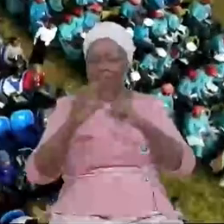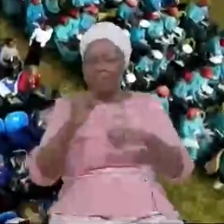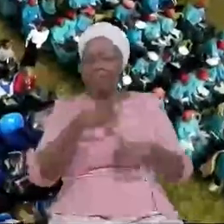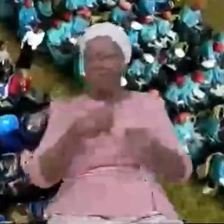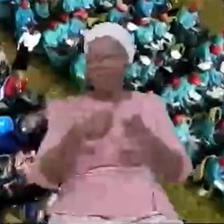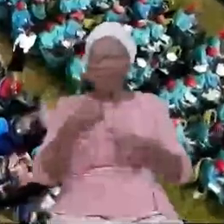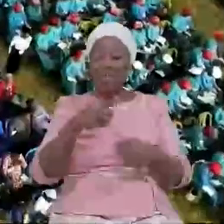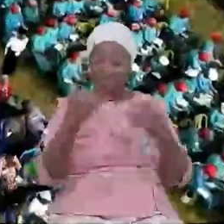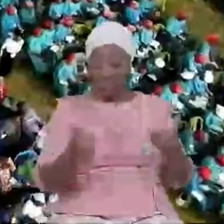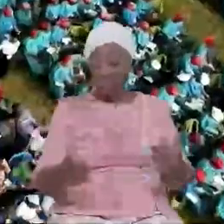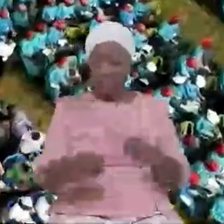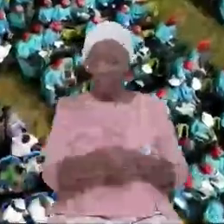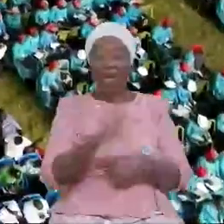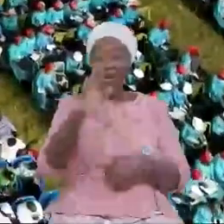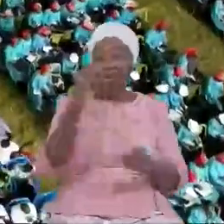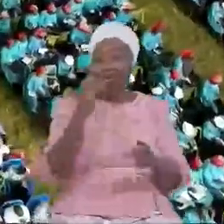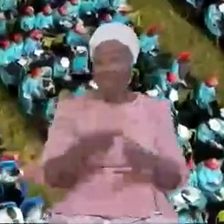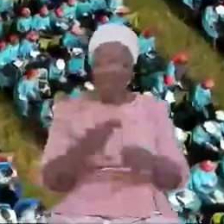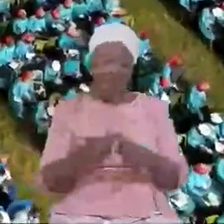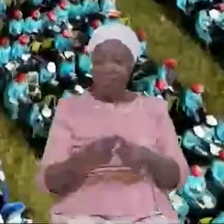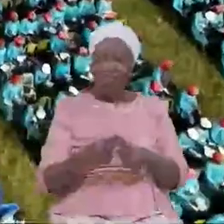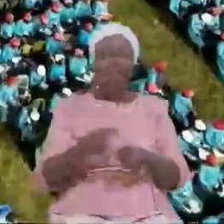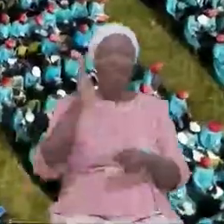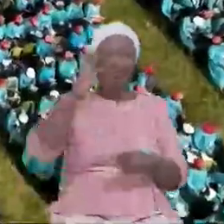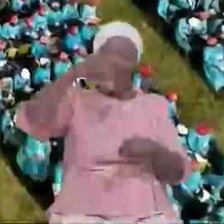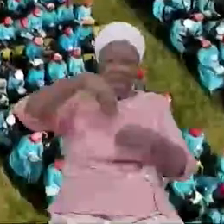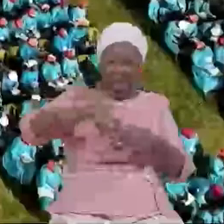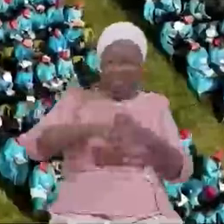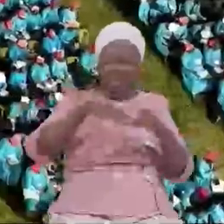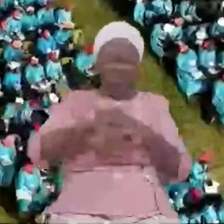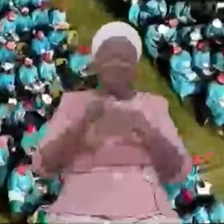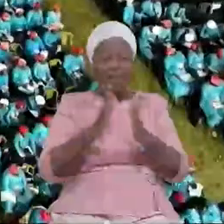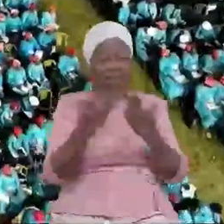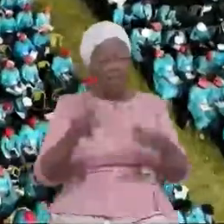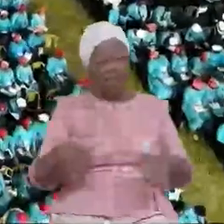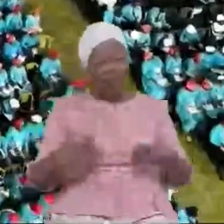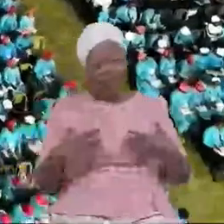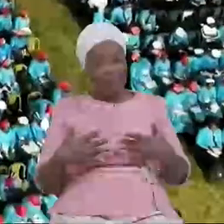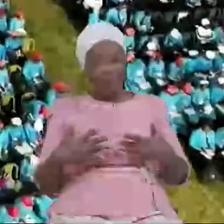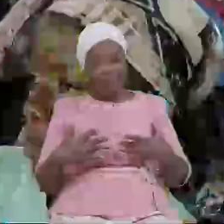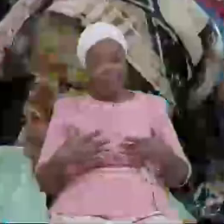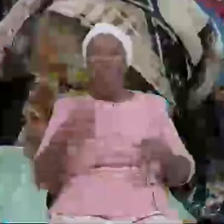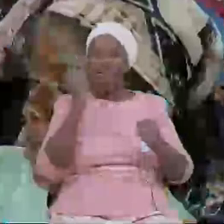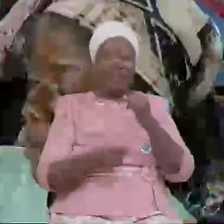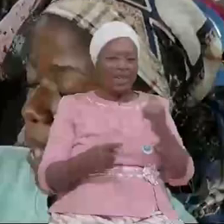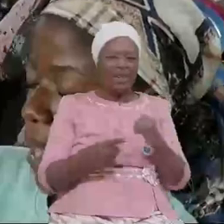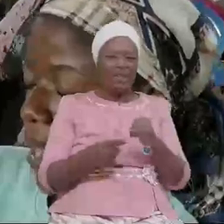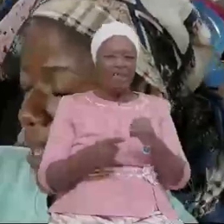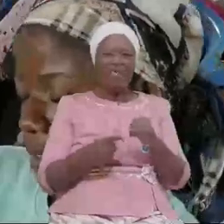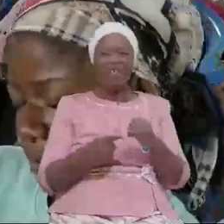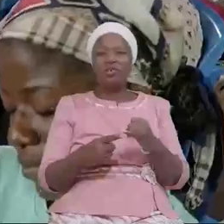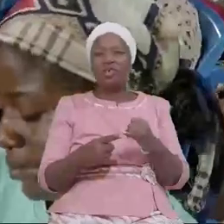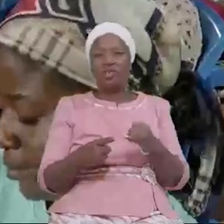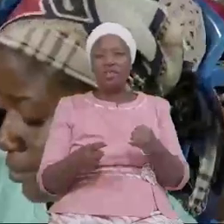dit aujourd'hui, ton nom entrera dans le livre de vie, c'est final.